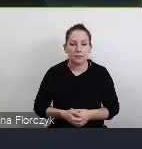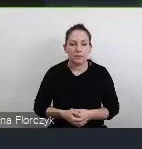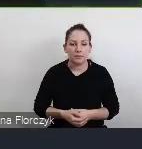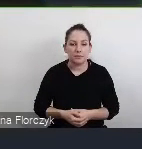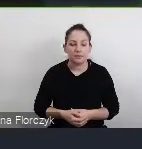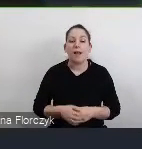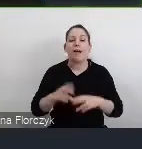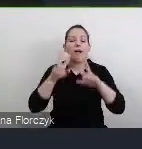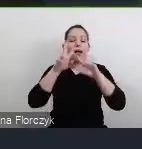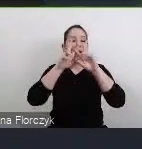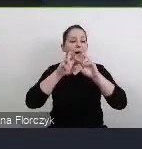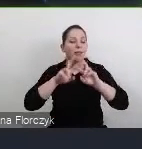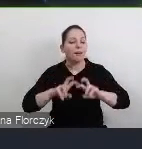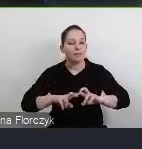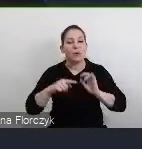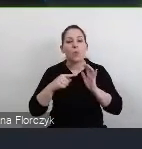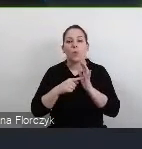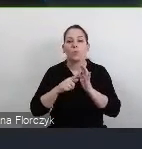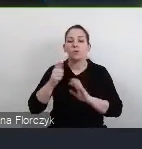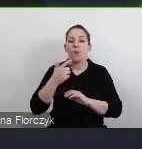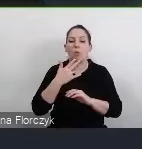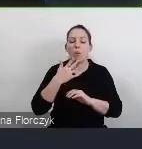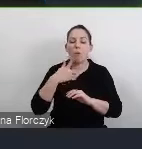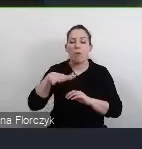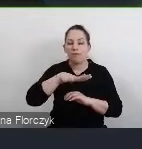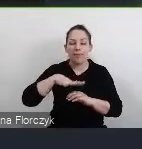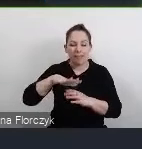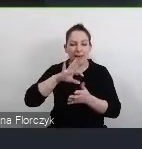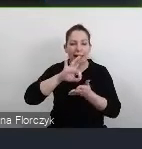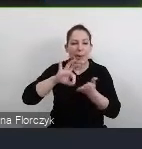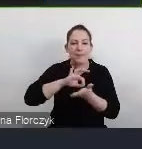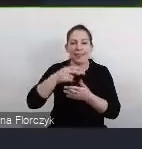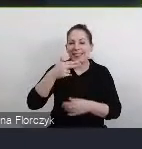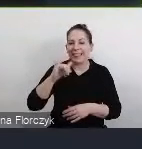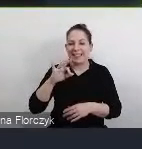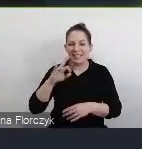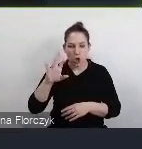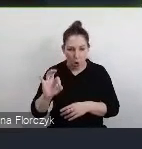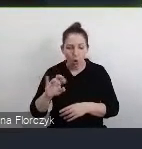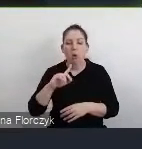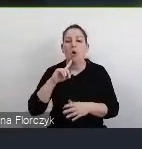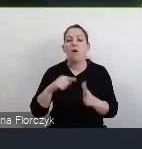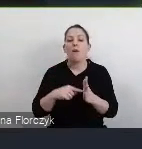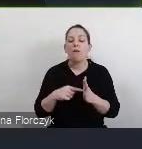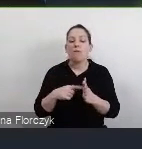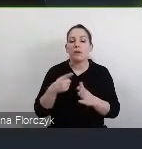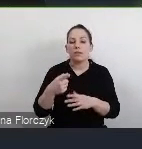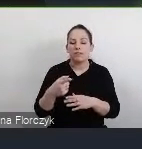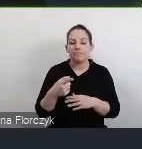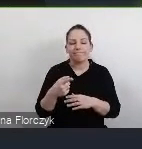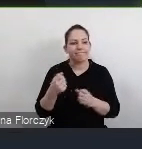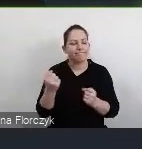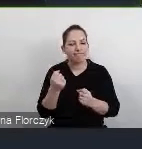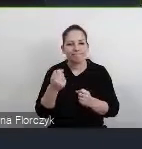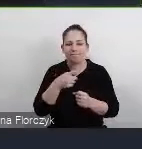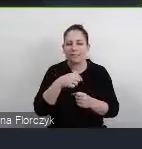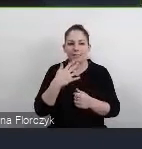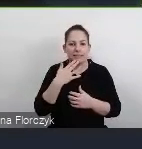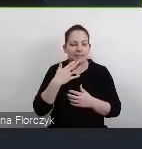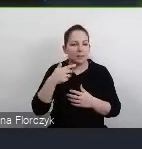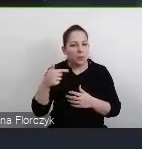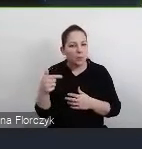analizując właściwie to, co dzieje się na terenie gminy Nisko, no właściwie aż prosi się i my musimy z